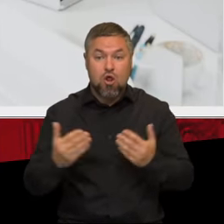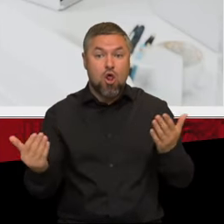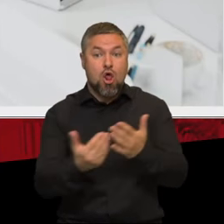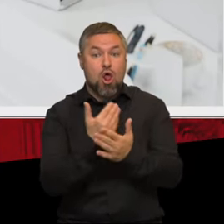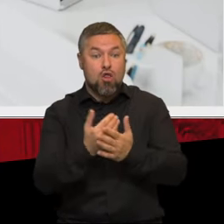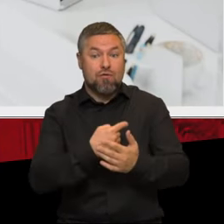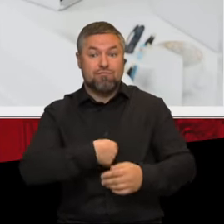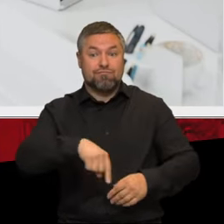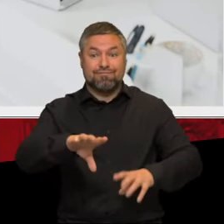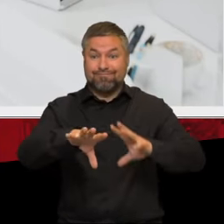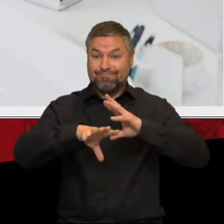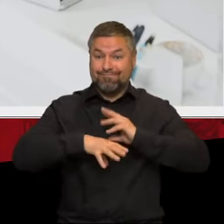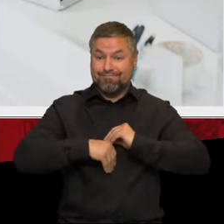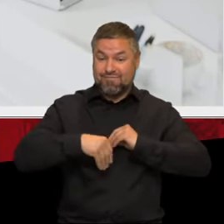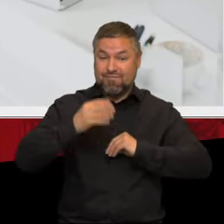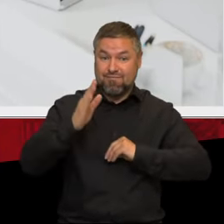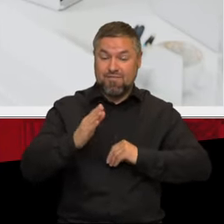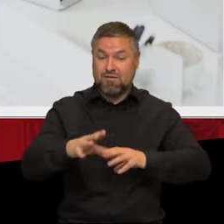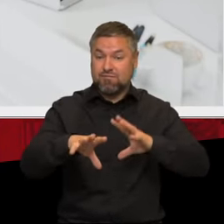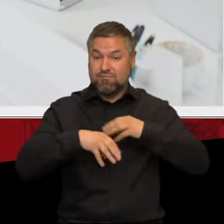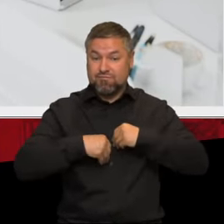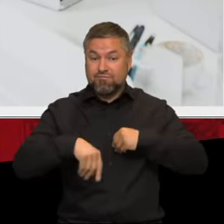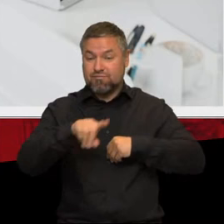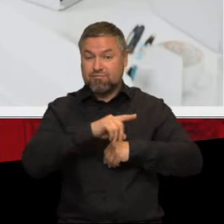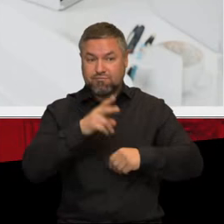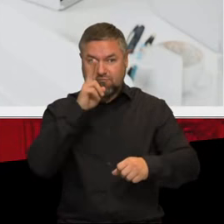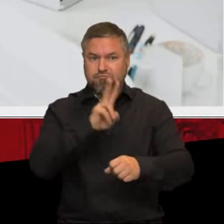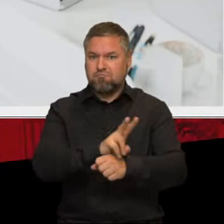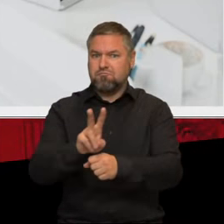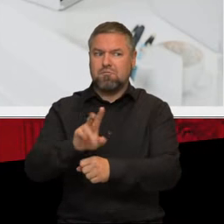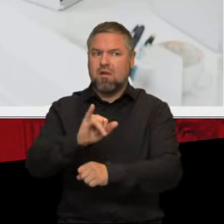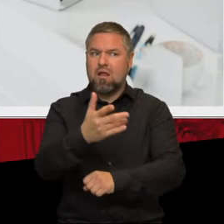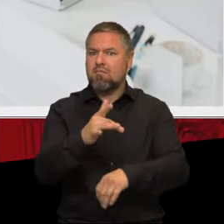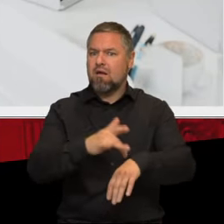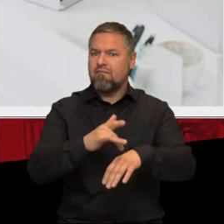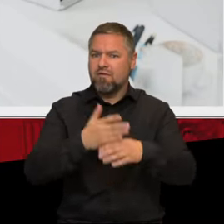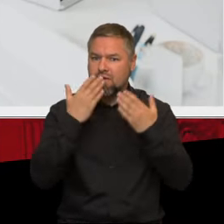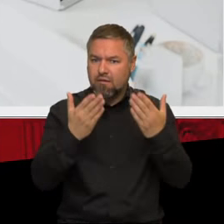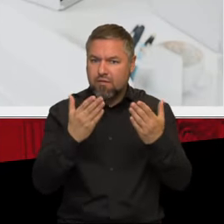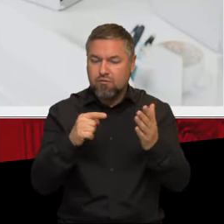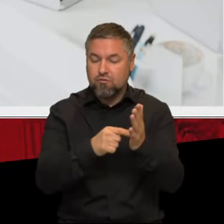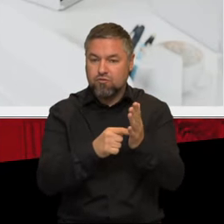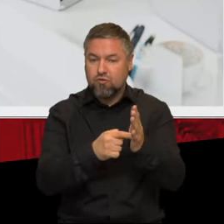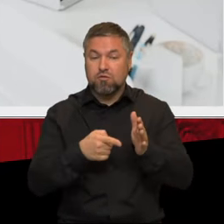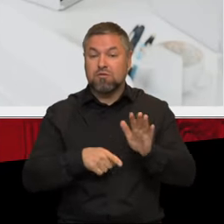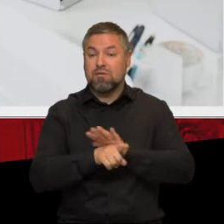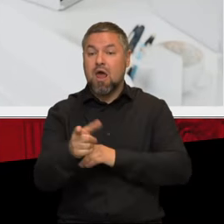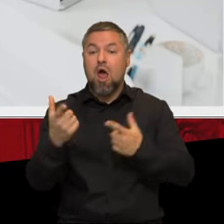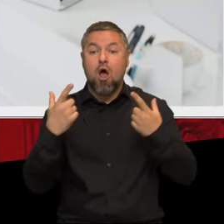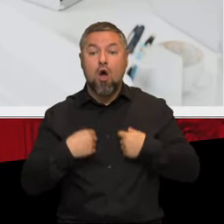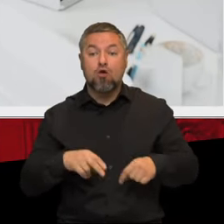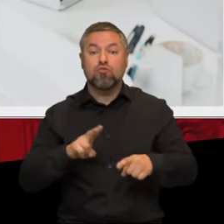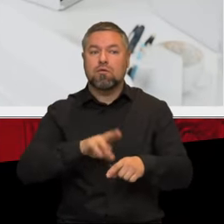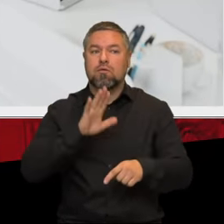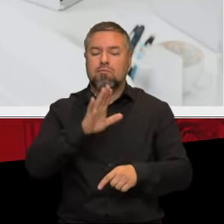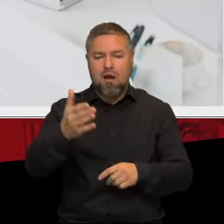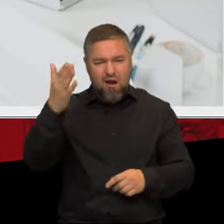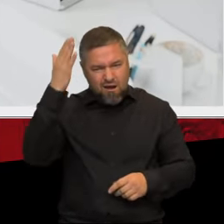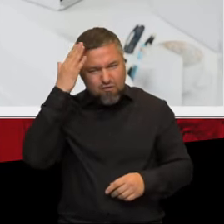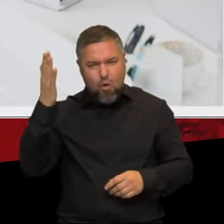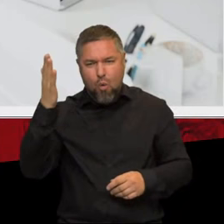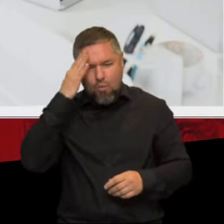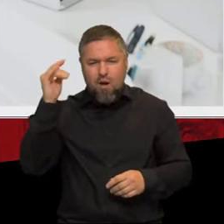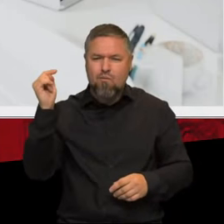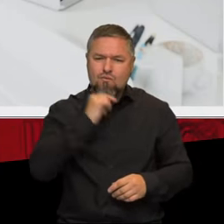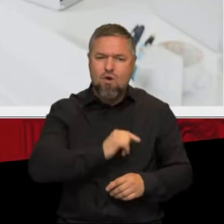Nowością w najbliższym naborze na naszą uczelnię będzie rekrutacja w trybie uznania efektów uczenia się. Ta forma adresowana jest do osób posiadających zasób wiedzy,